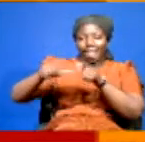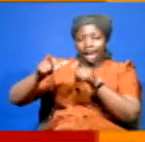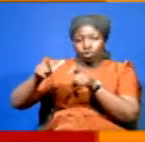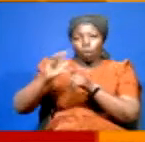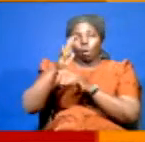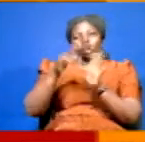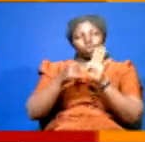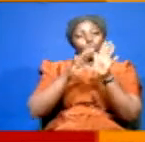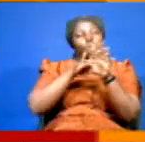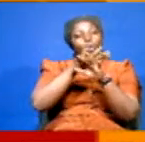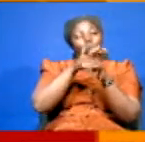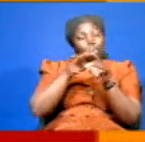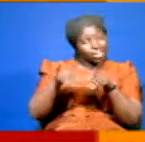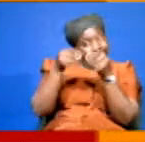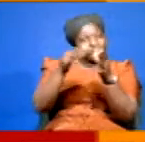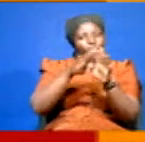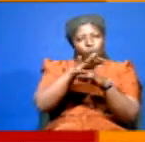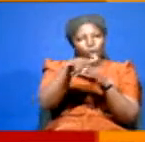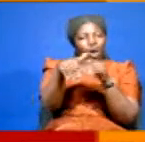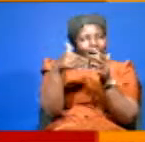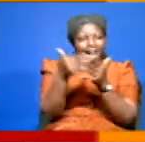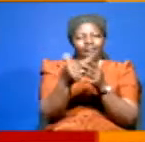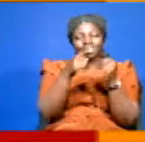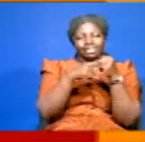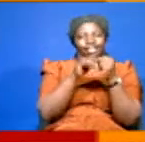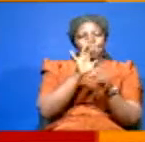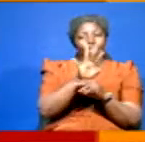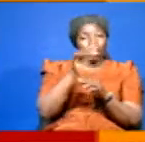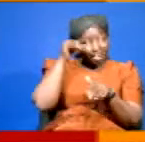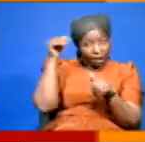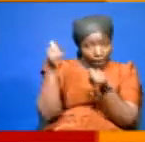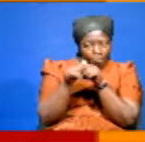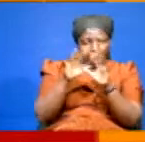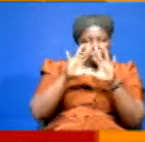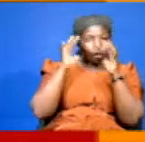zote 64. Kumbuke ya kwamba World Cup iko